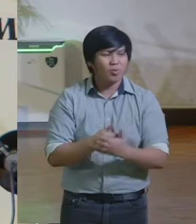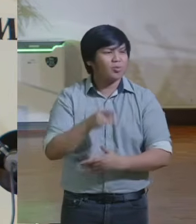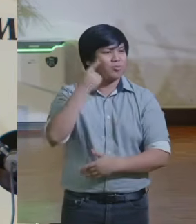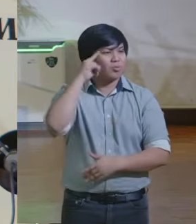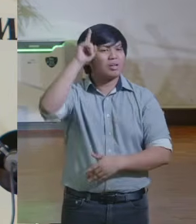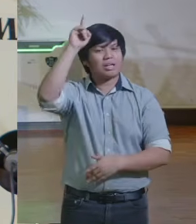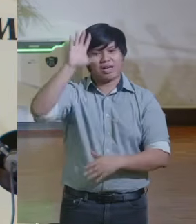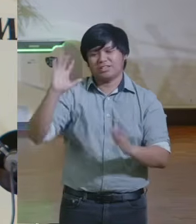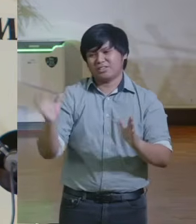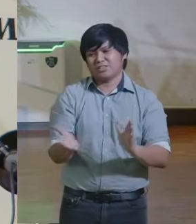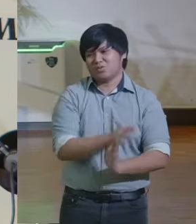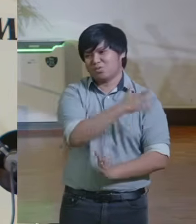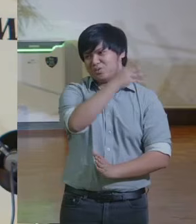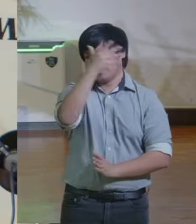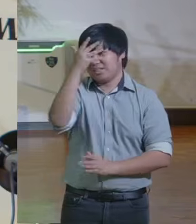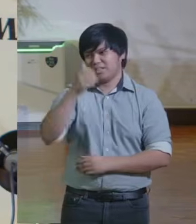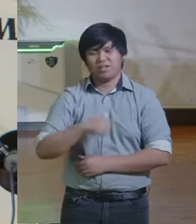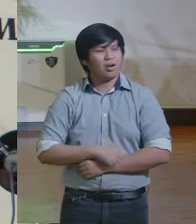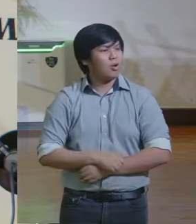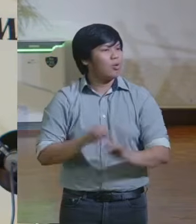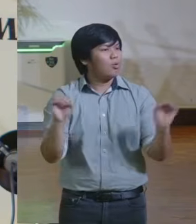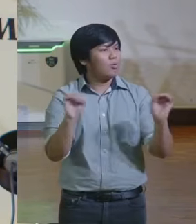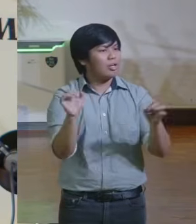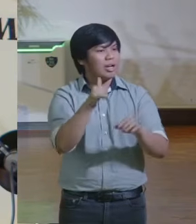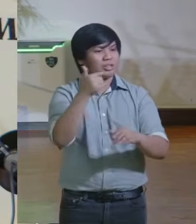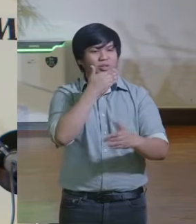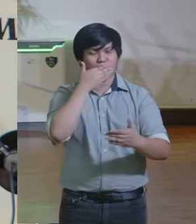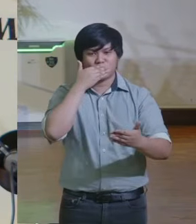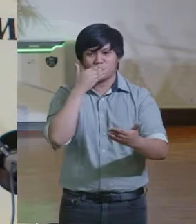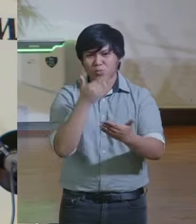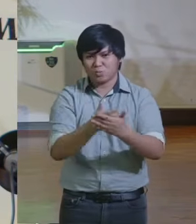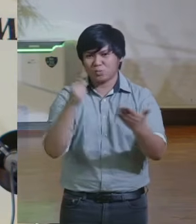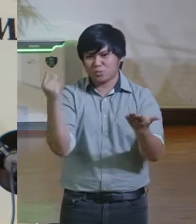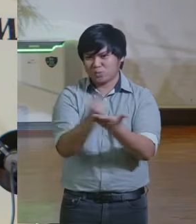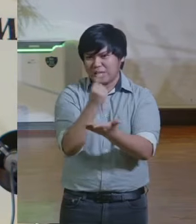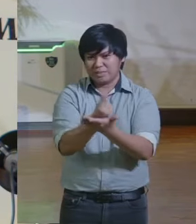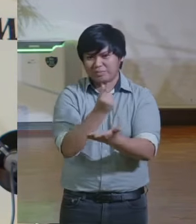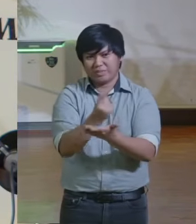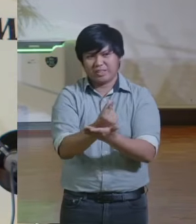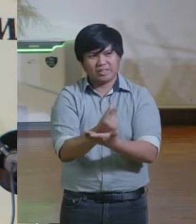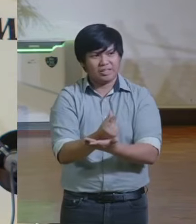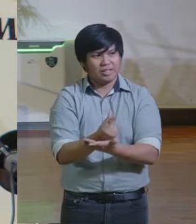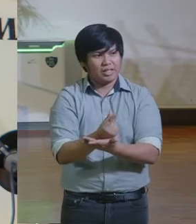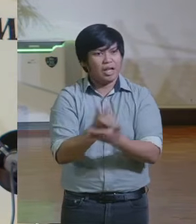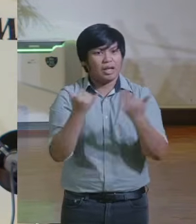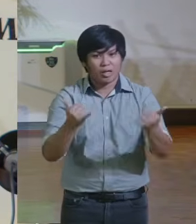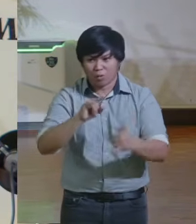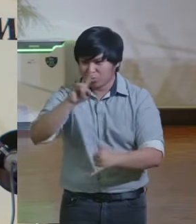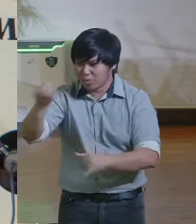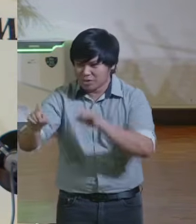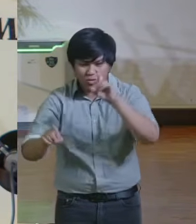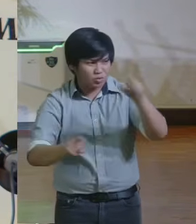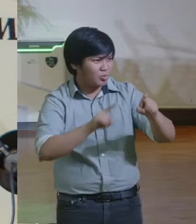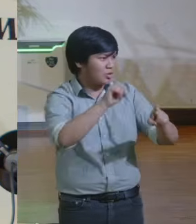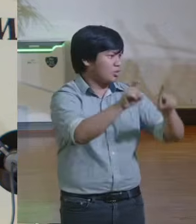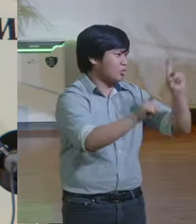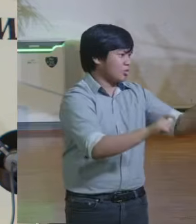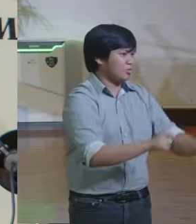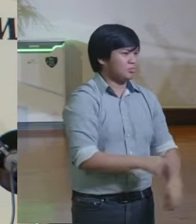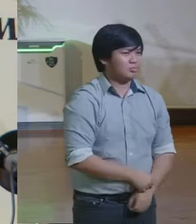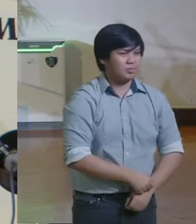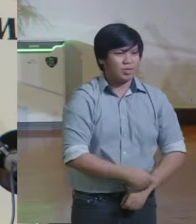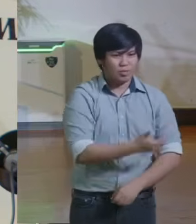Gloria. Wala nang gaganda pang balita dito, mga kapatid. Tinanggap nyo na po ba ang magandang balita